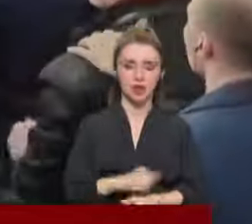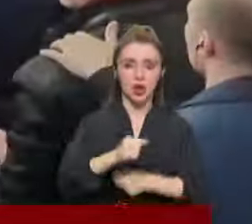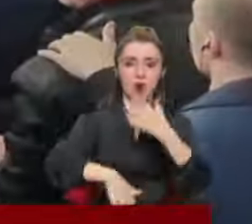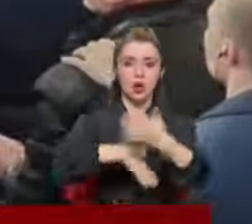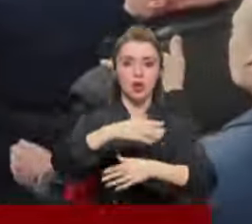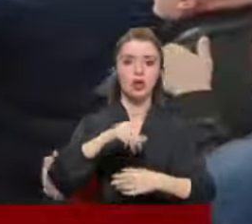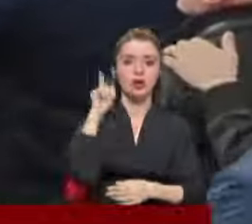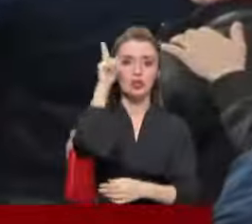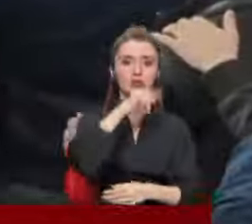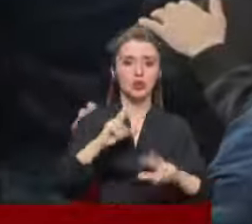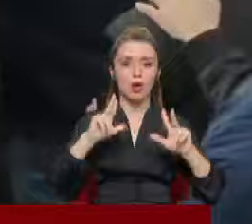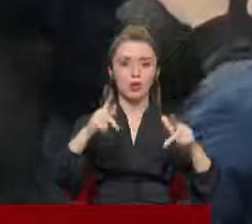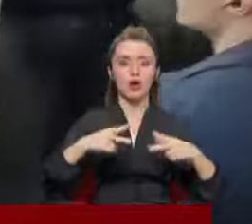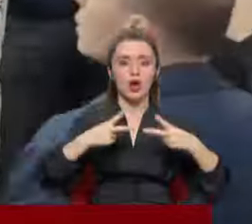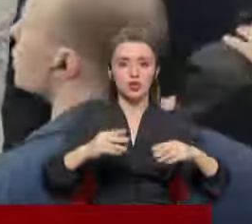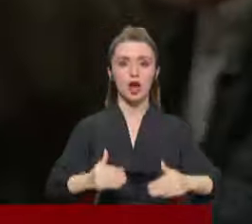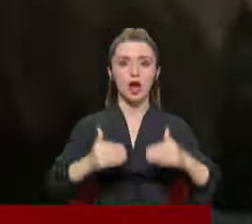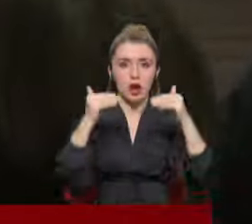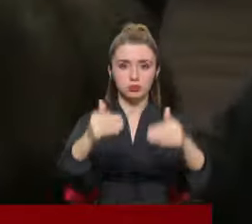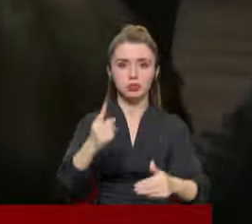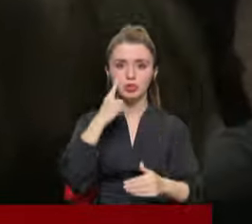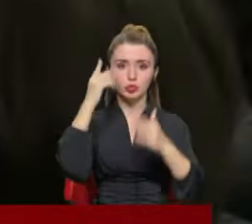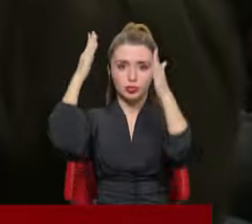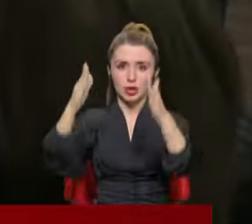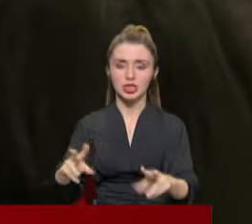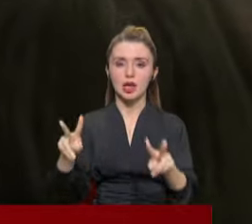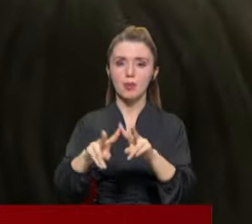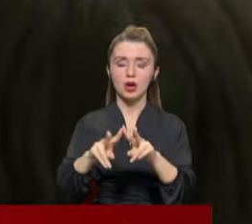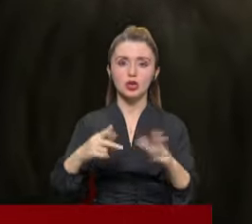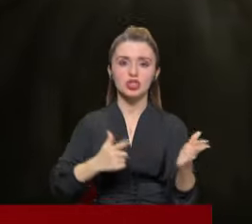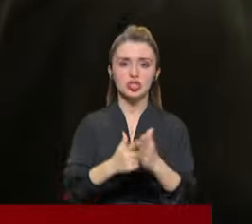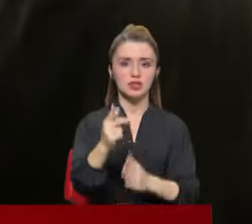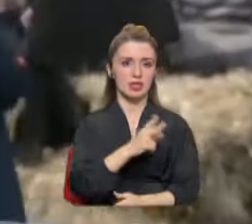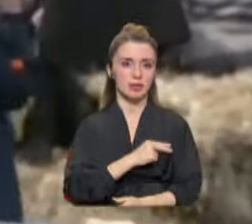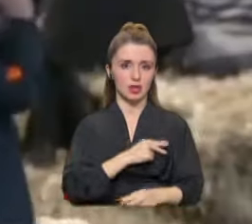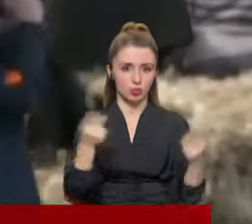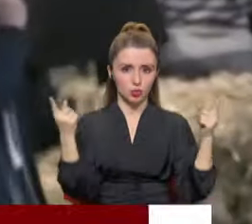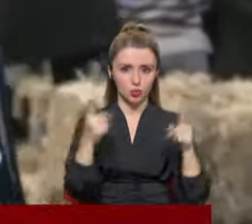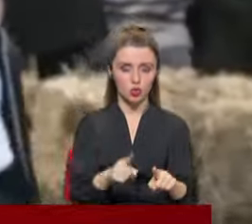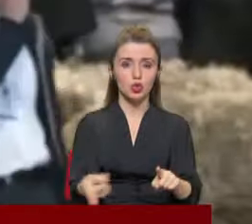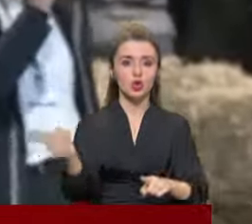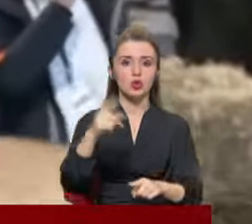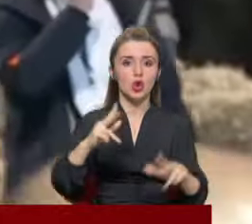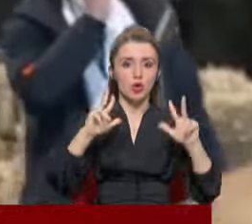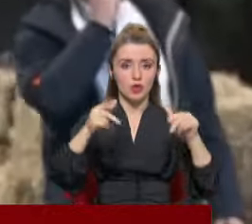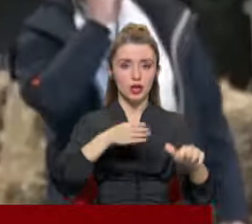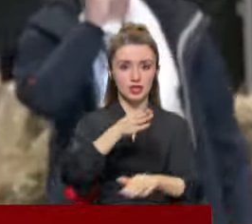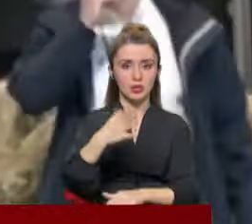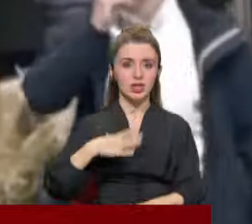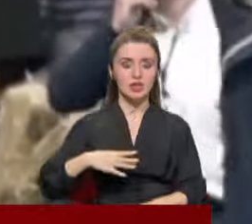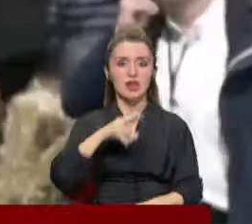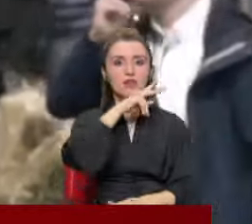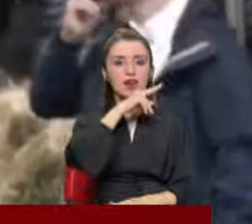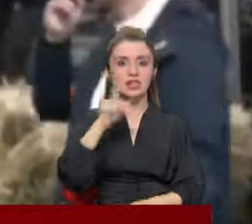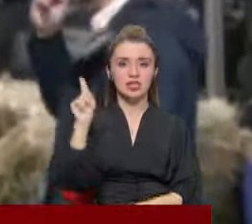Olaylar nedeniyle fuarın açılışı ertelenirken Cumhurbaşkanı Macron çiftçi temsilcileriyle buluştu. Devamında fuara gitmeyi planlayan Fransız